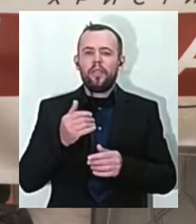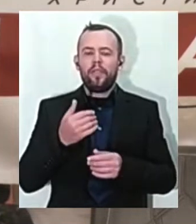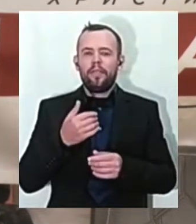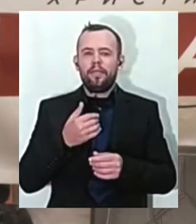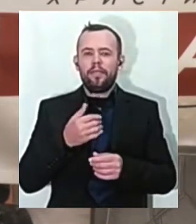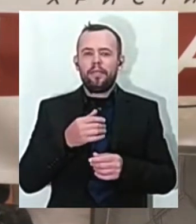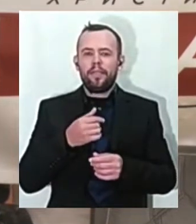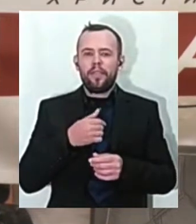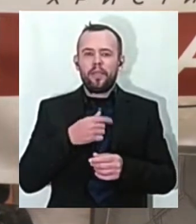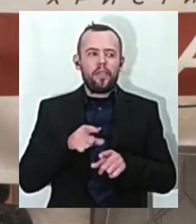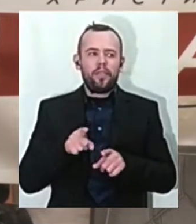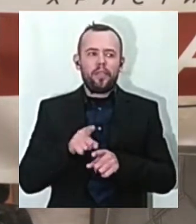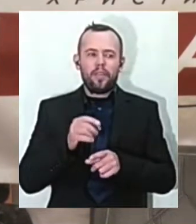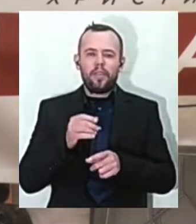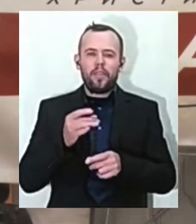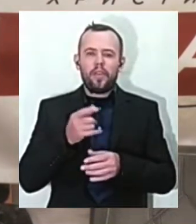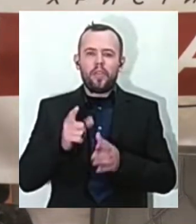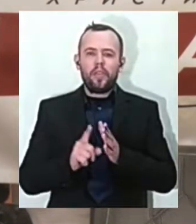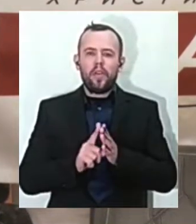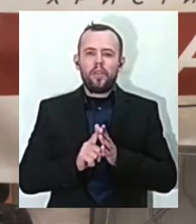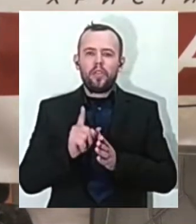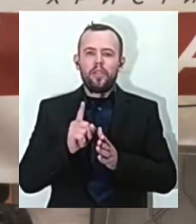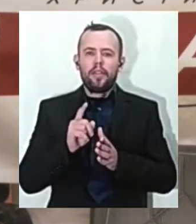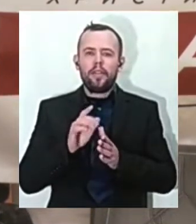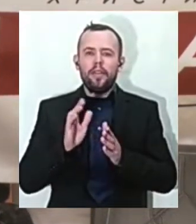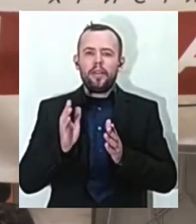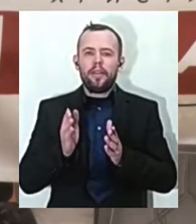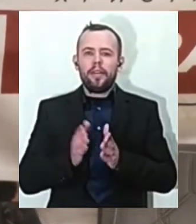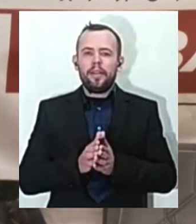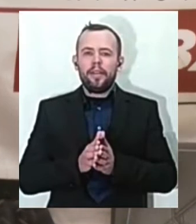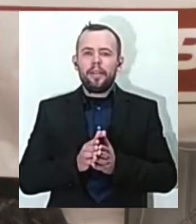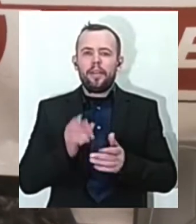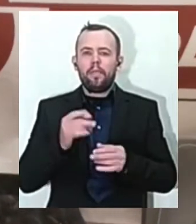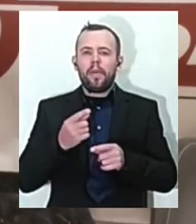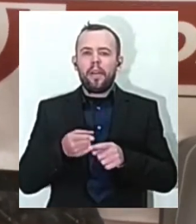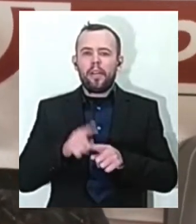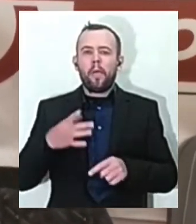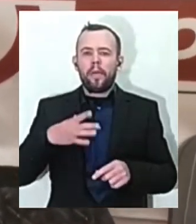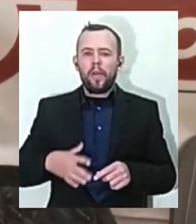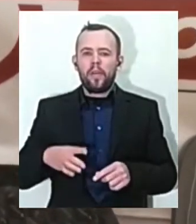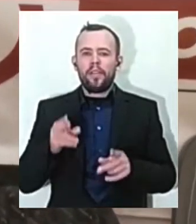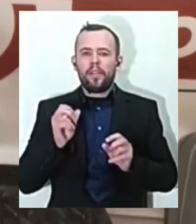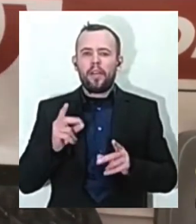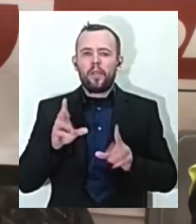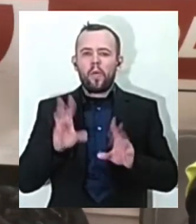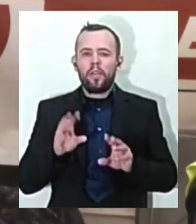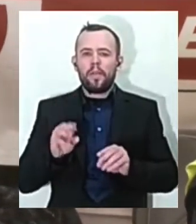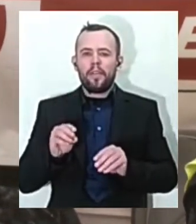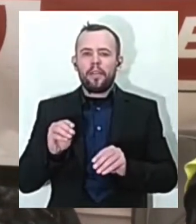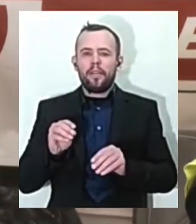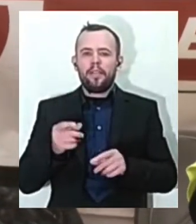кожного свій характер, і вони починають тут своє показувати, що там. Так, приходиться як-то теж успокаювати, з ними